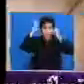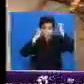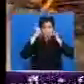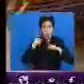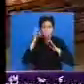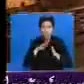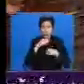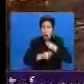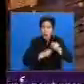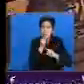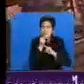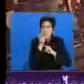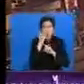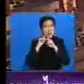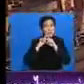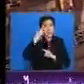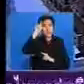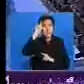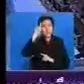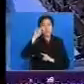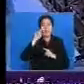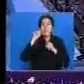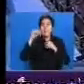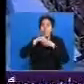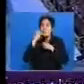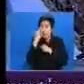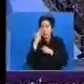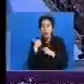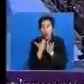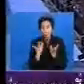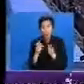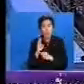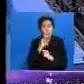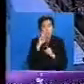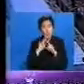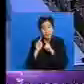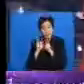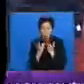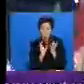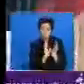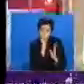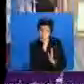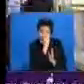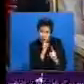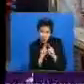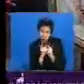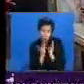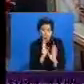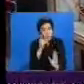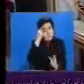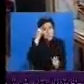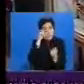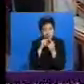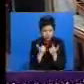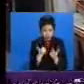มียอดขายรวมสูงสุดติดอันดับ 1ใน 3ของสินค้าประเภทของใช้ของประดับตกแต่งและของที่ระลึก